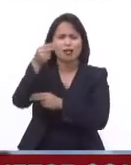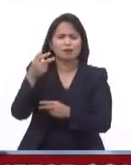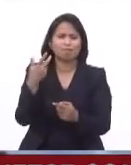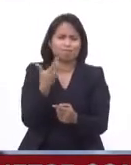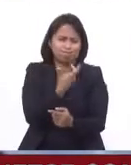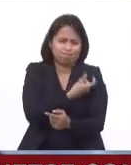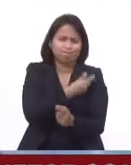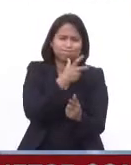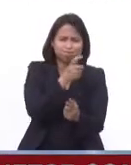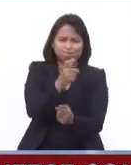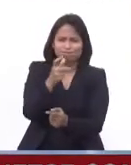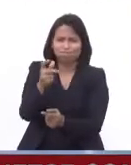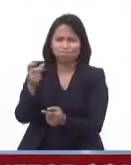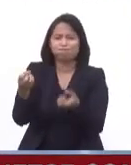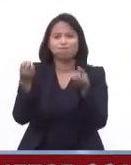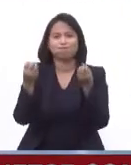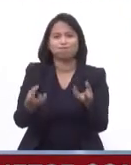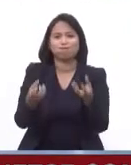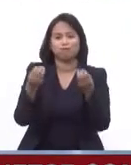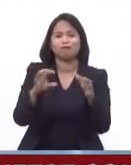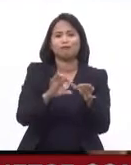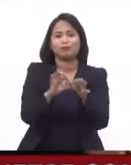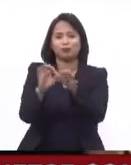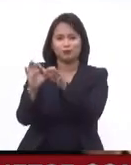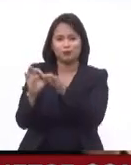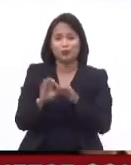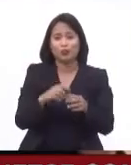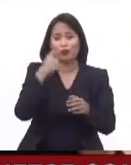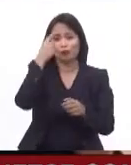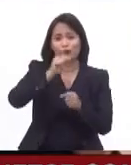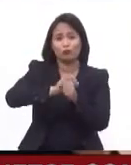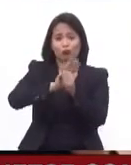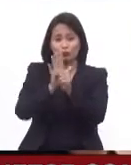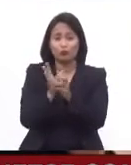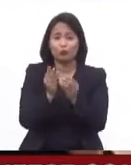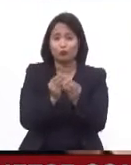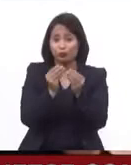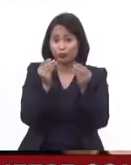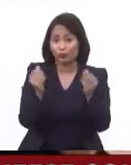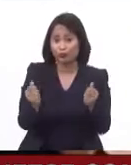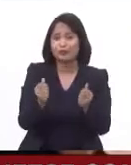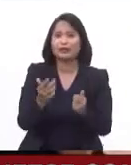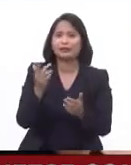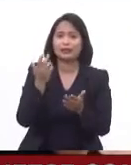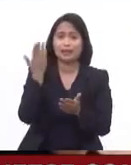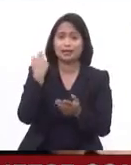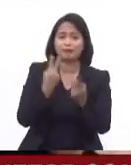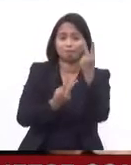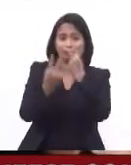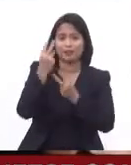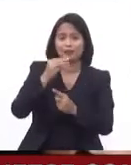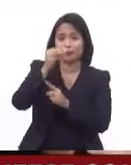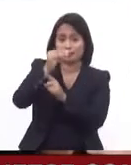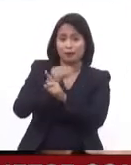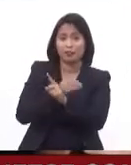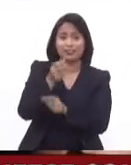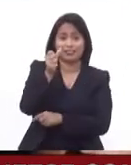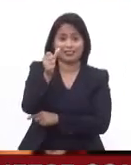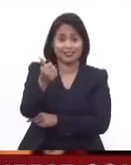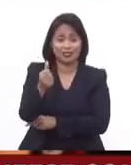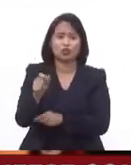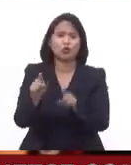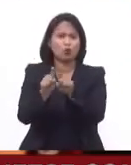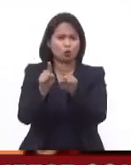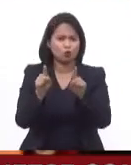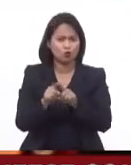sa ginanap na Coordinated Operations to Defeat Epidemic Code Team visit noong Marso at 10. Maliban dyan, umani rin